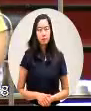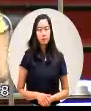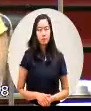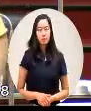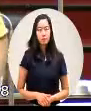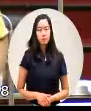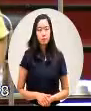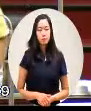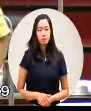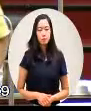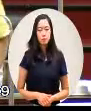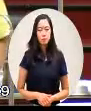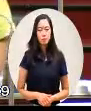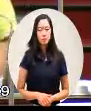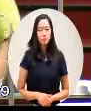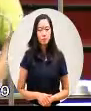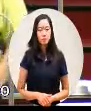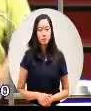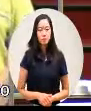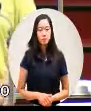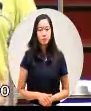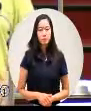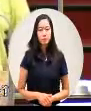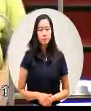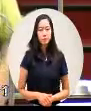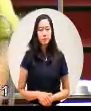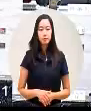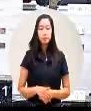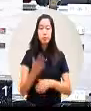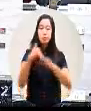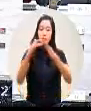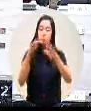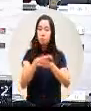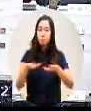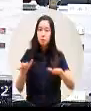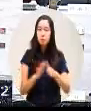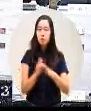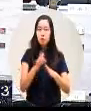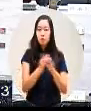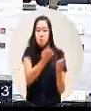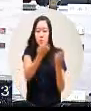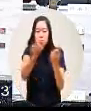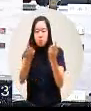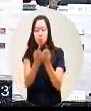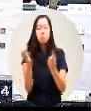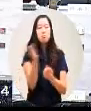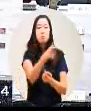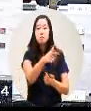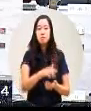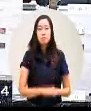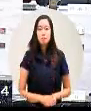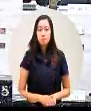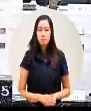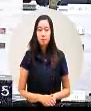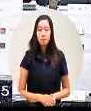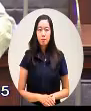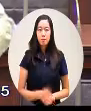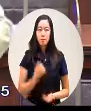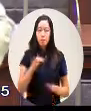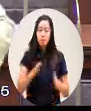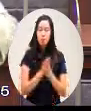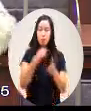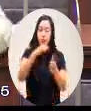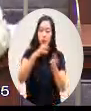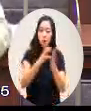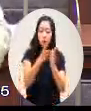我会觉得， 好好的安全，好好的安全比上还重要了。 那我会请我们的教育局针